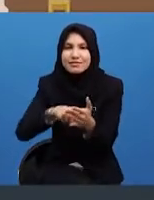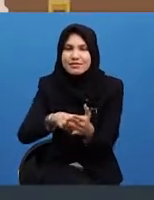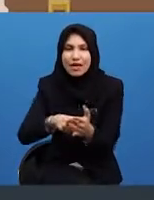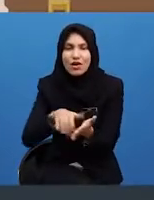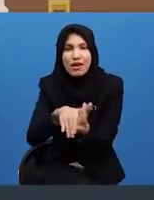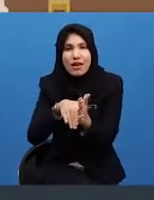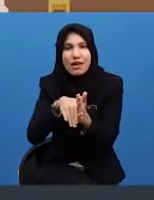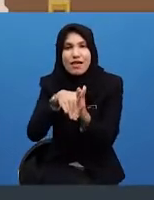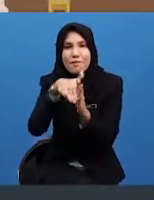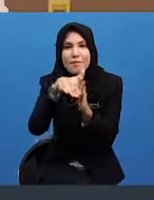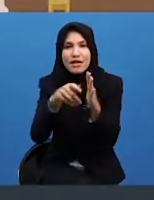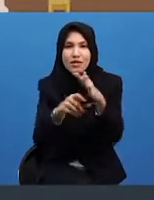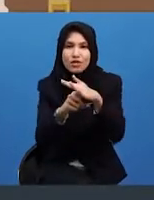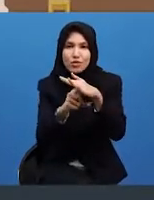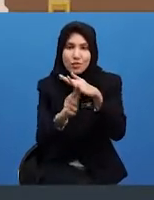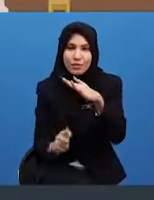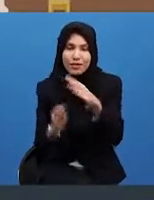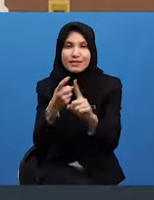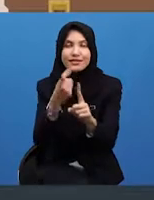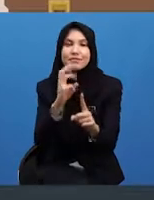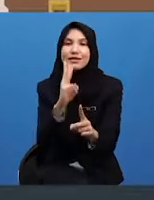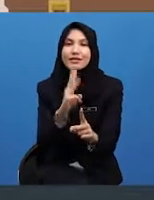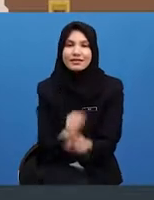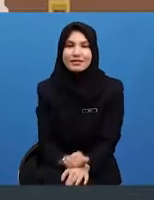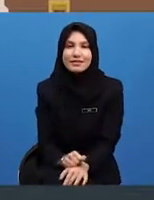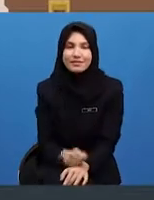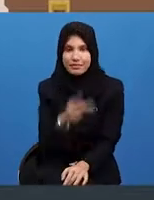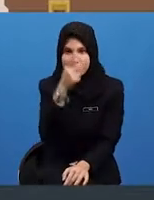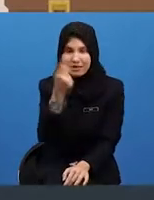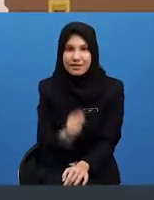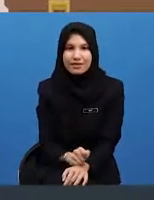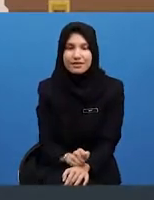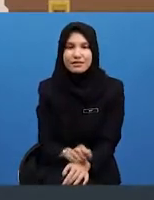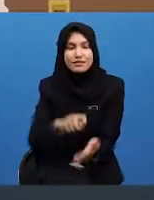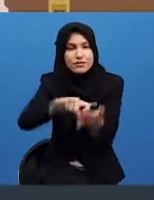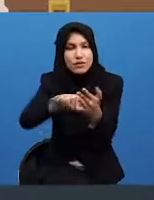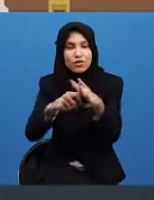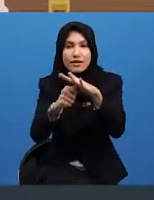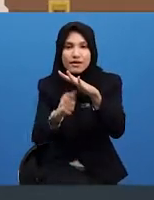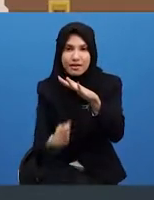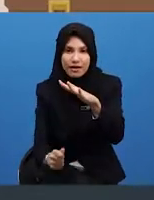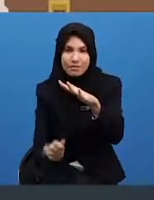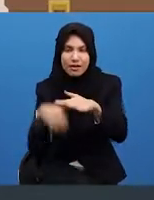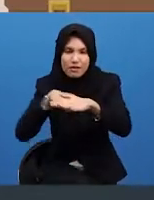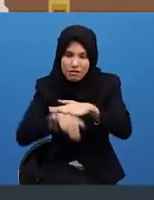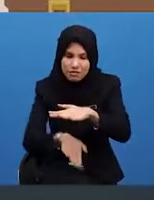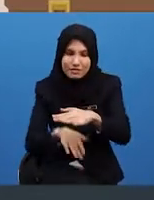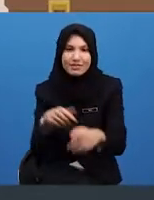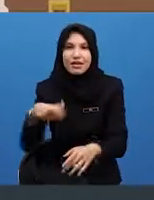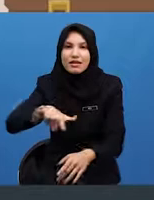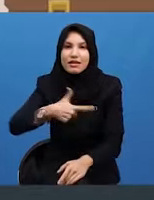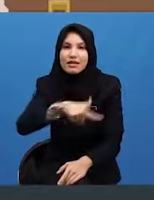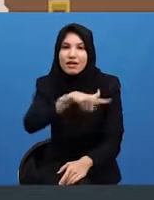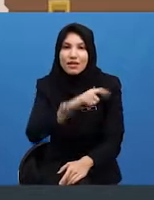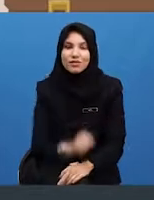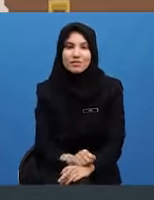tumpat daripada air. Itulah sebabnya sauh tenggelam ke dasar laut. Jom kita tengok contoh yang